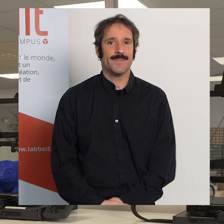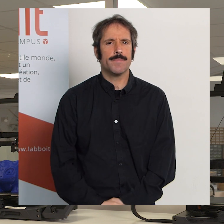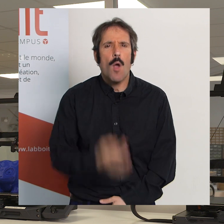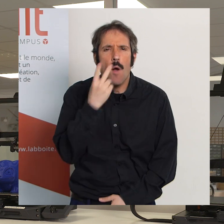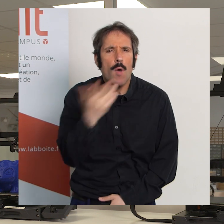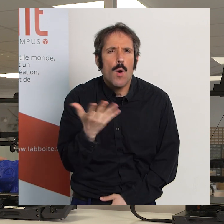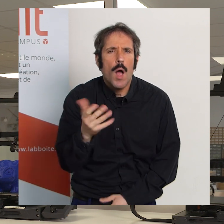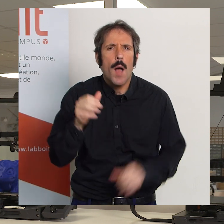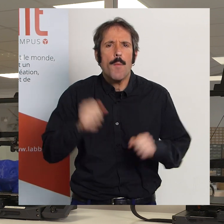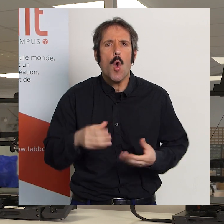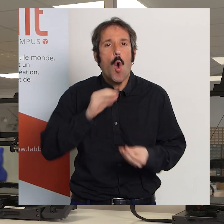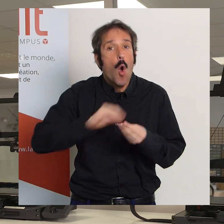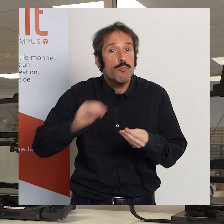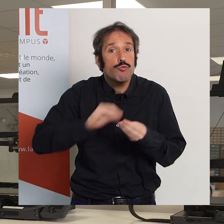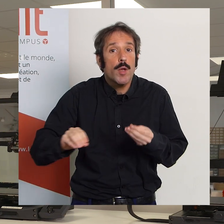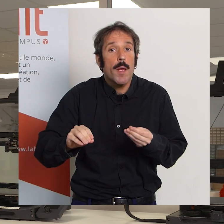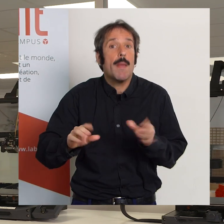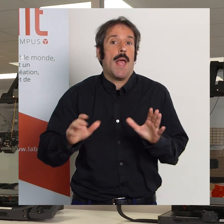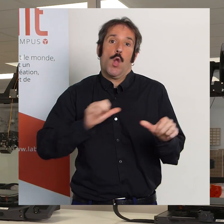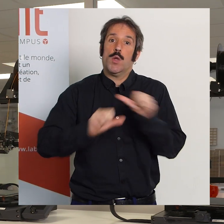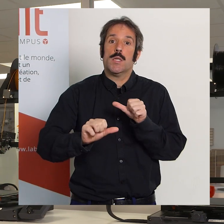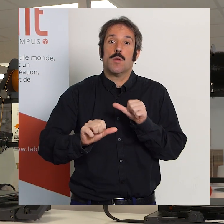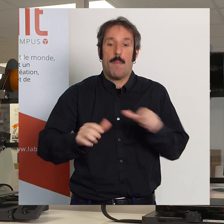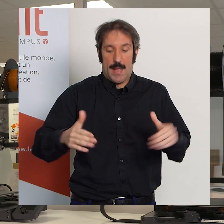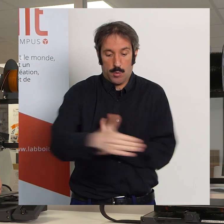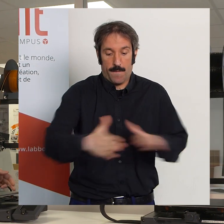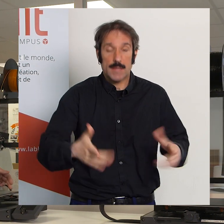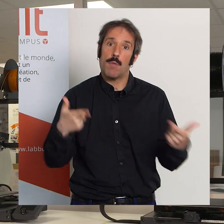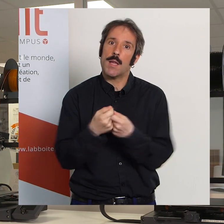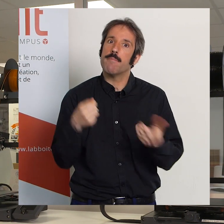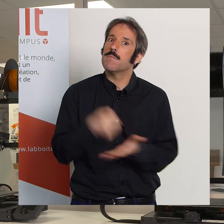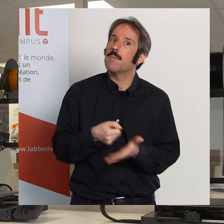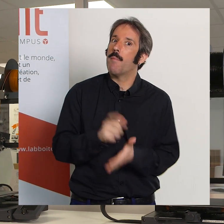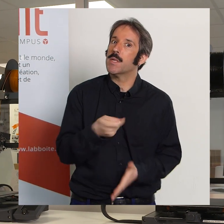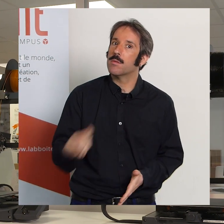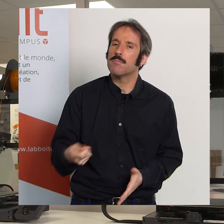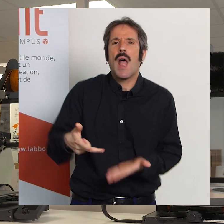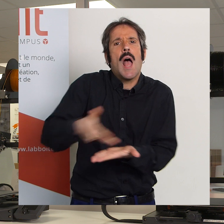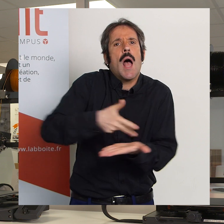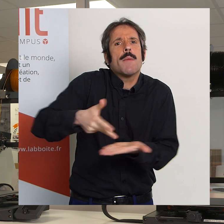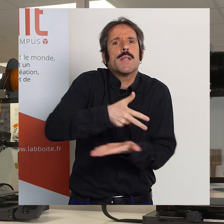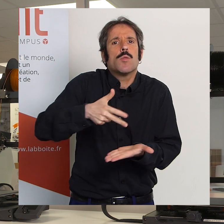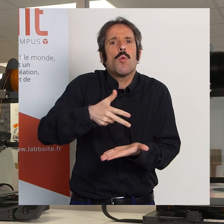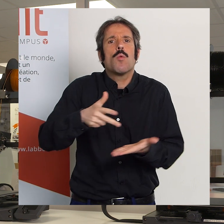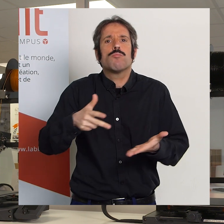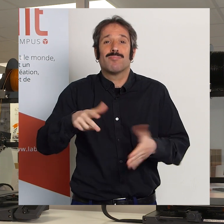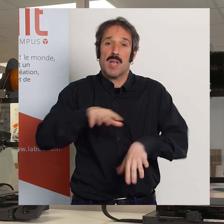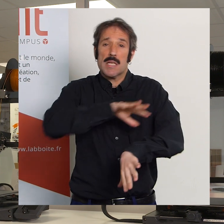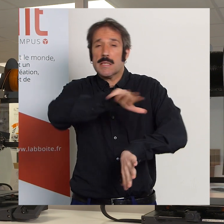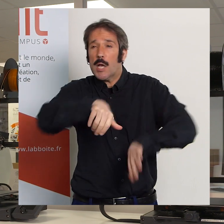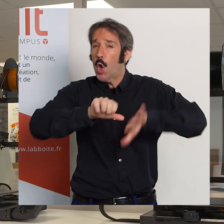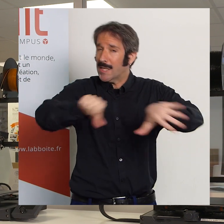imprimante 3D. Vous voyez que vous pouvez réaliser des objets à partir du moment qu'ils tiennent sur la surface du plateau. Cette impression a